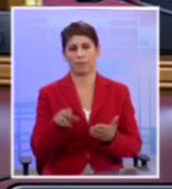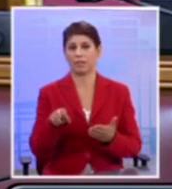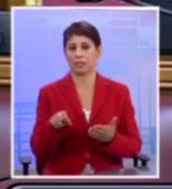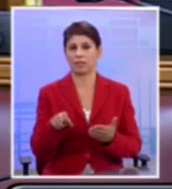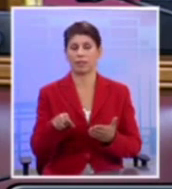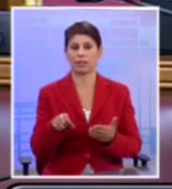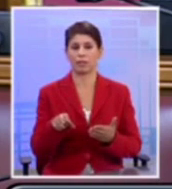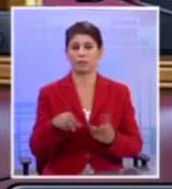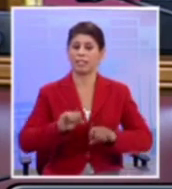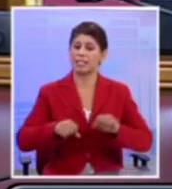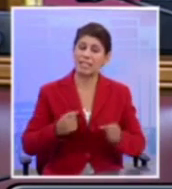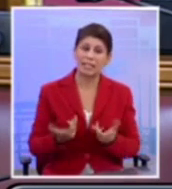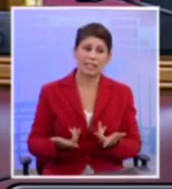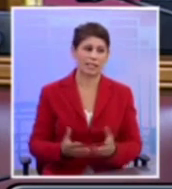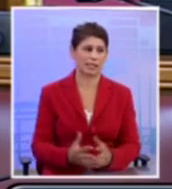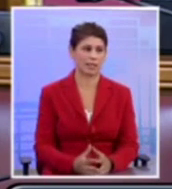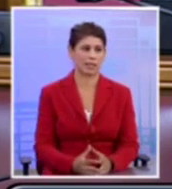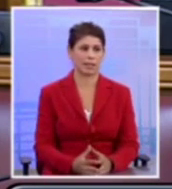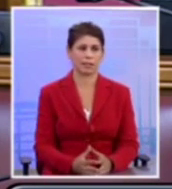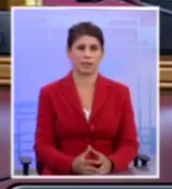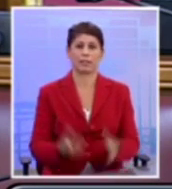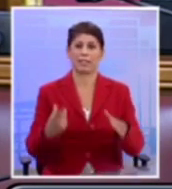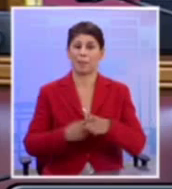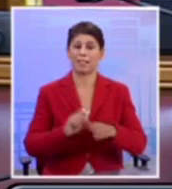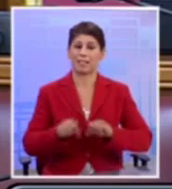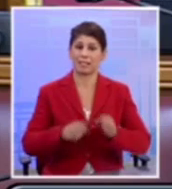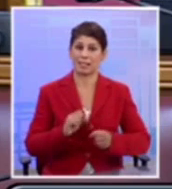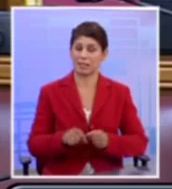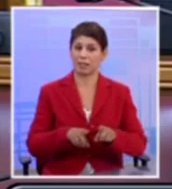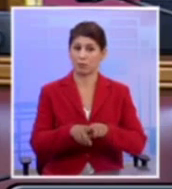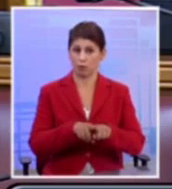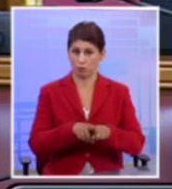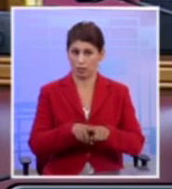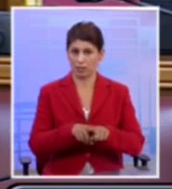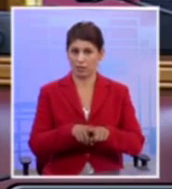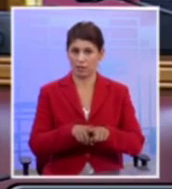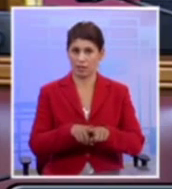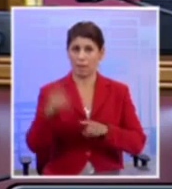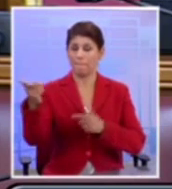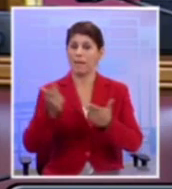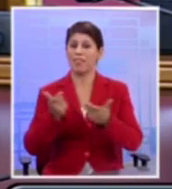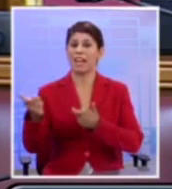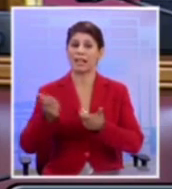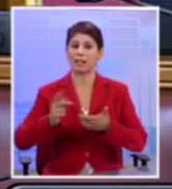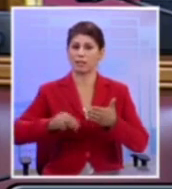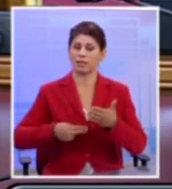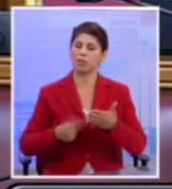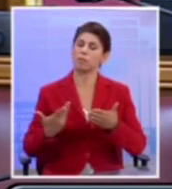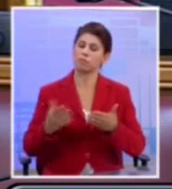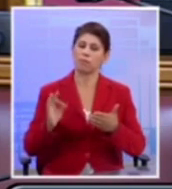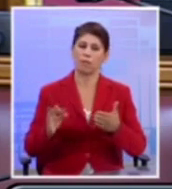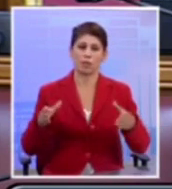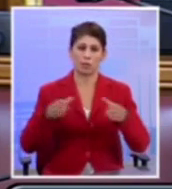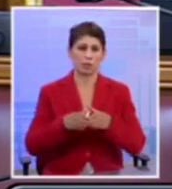τις κινήσεις τις τραπεζικές, οι οποίες συναρτώνται με τις δανειακές συμβάσεις. Βεβαίως η Επιτροπή